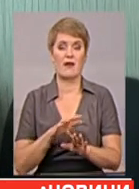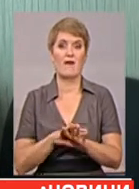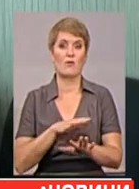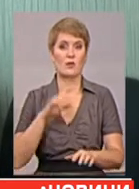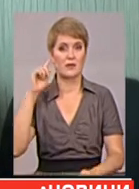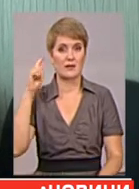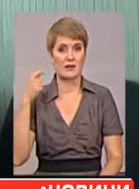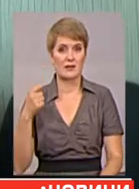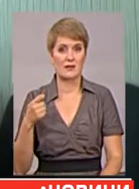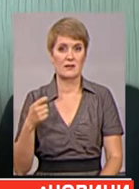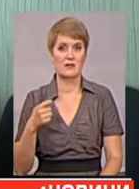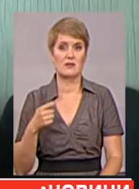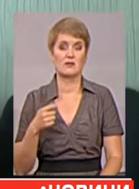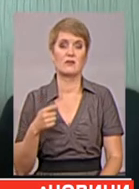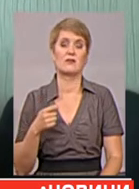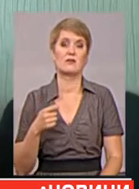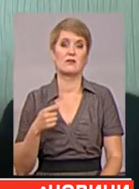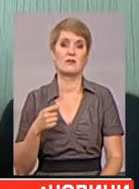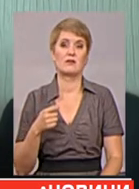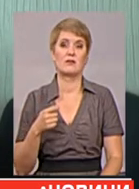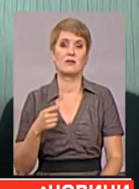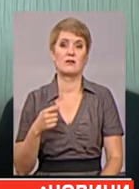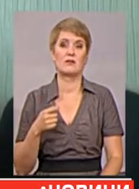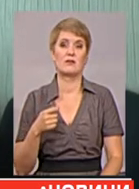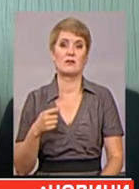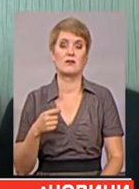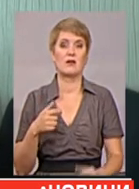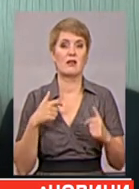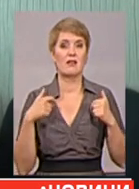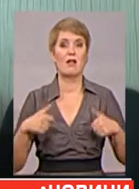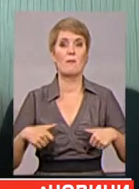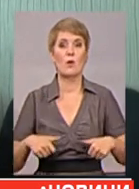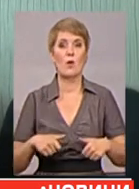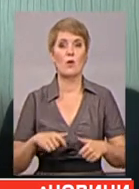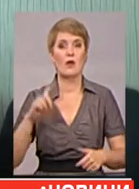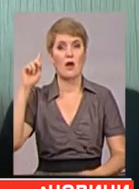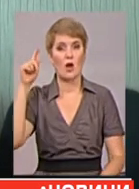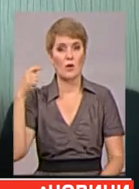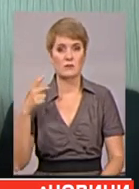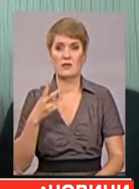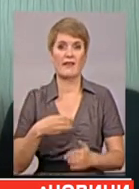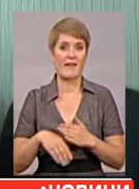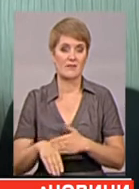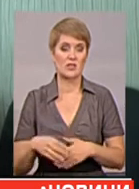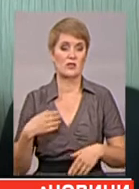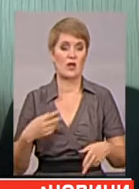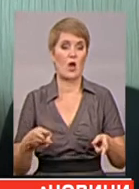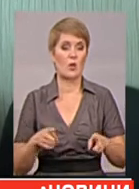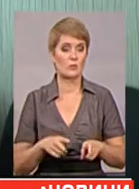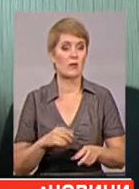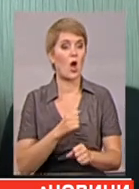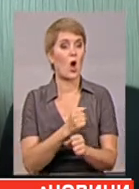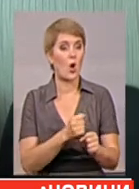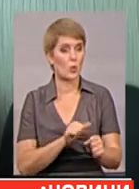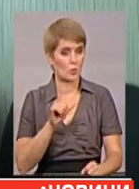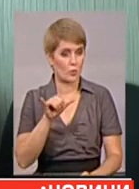казачів. Ну, повністю, що генерал-майор казачества. Не вийшов, так і залишився. Ну, а оружие у